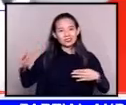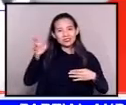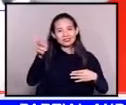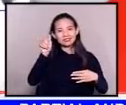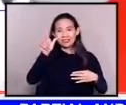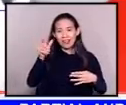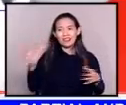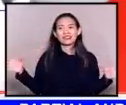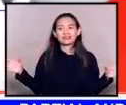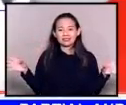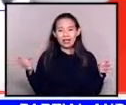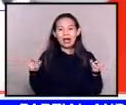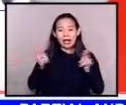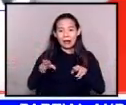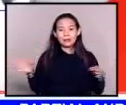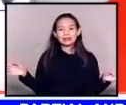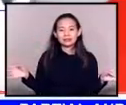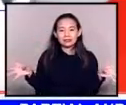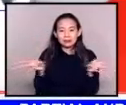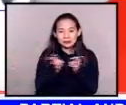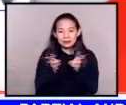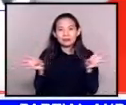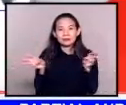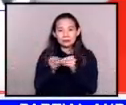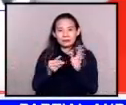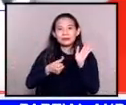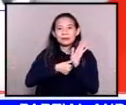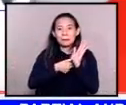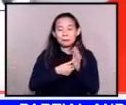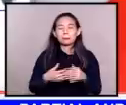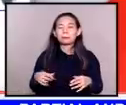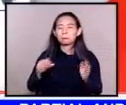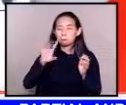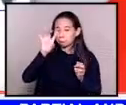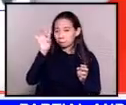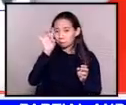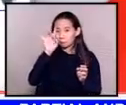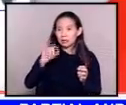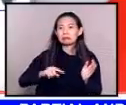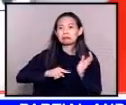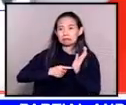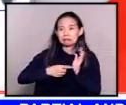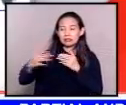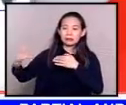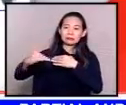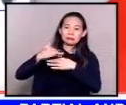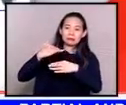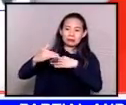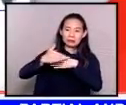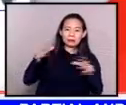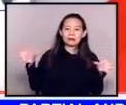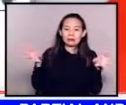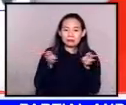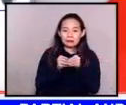votes. Inaasahan na alas 8 pa ng gabi magsisimula o darating yung mga boto dito sa Kapitolyo.